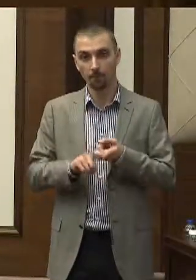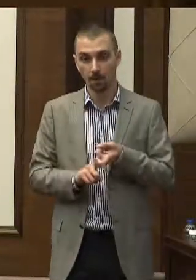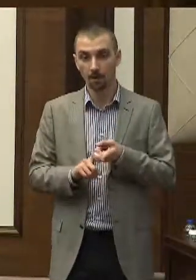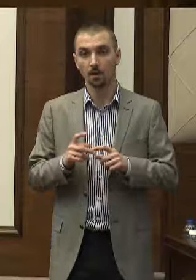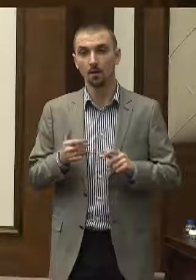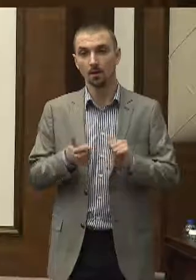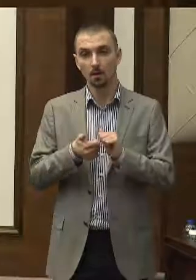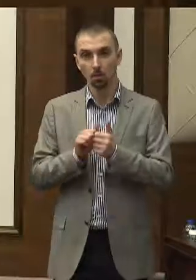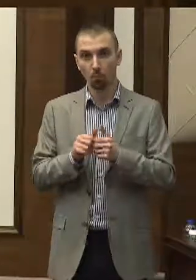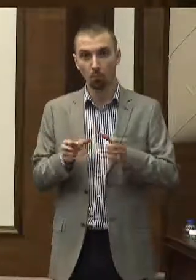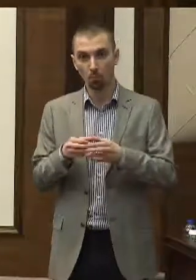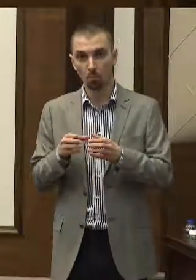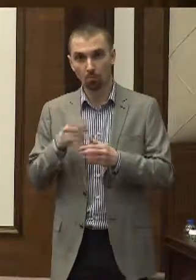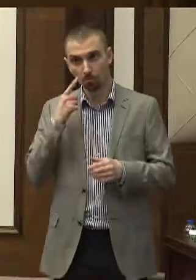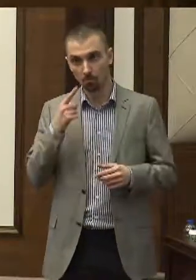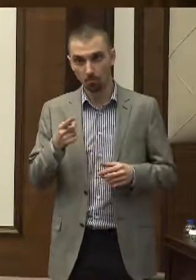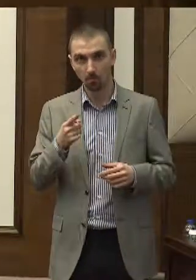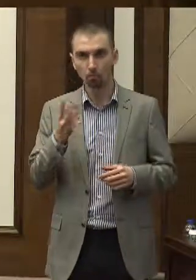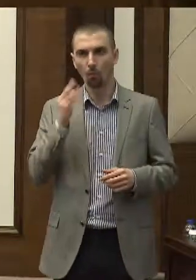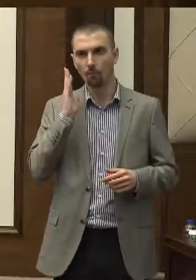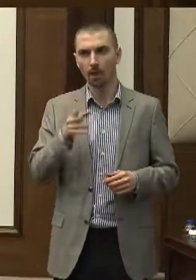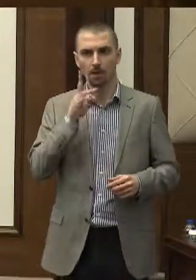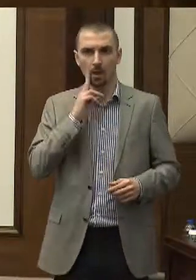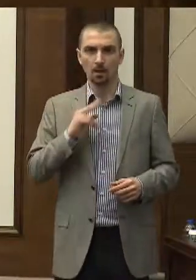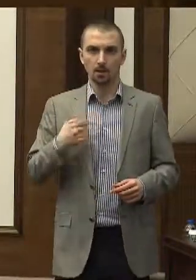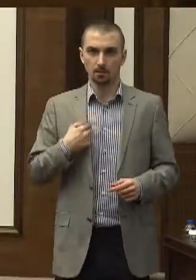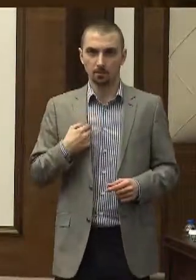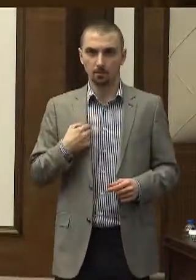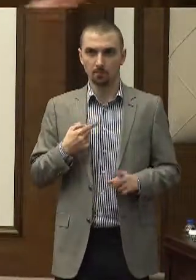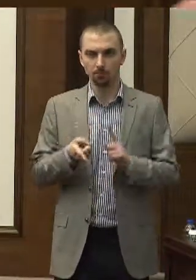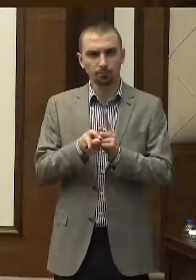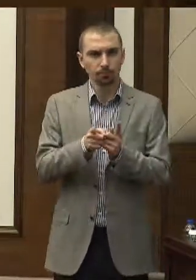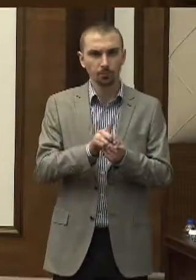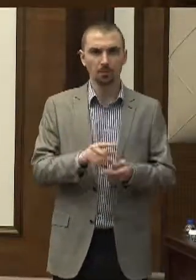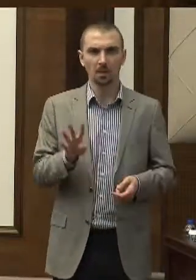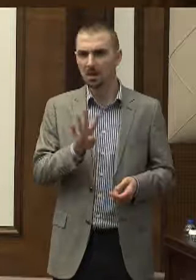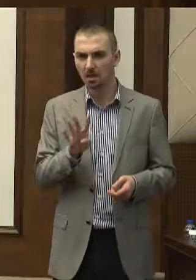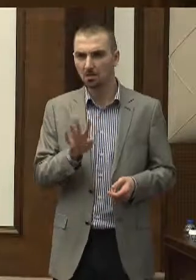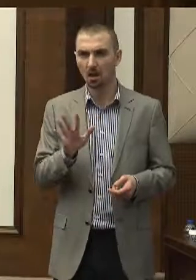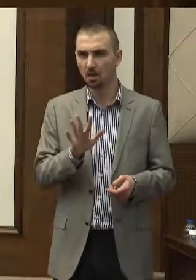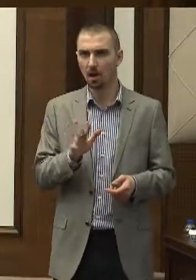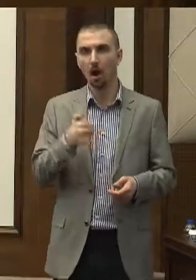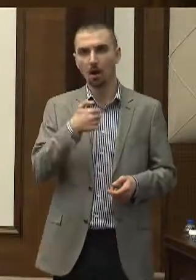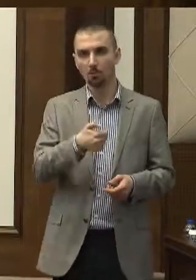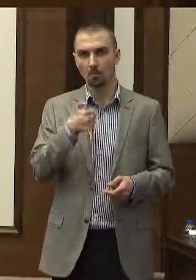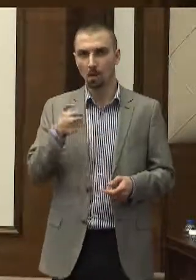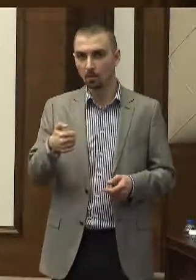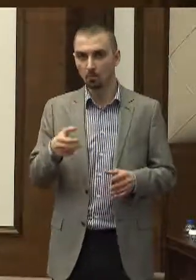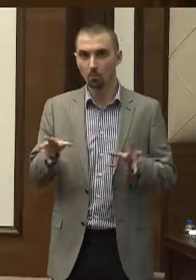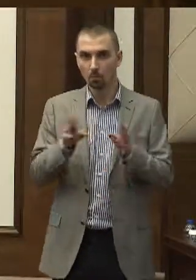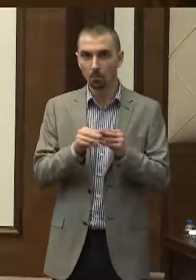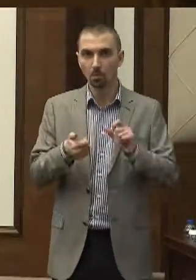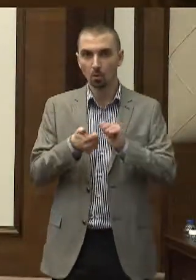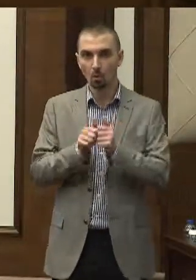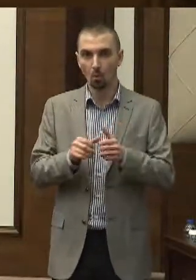spor kulüpleri zenginliğine sahip. 40 mı, 50 mi? 66 tane